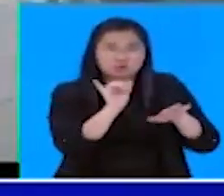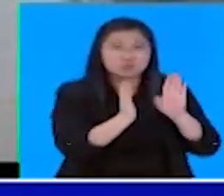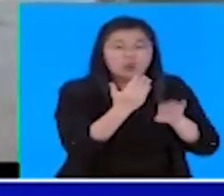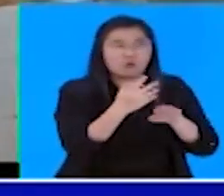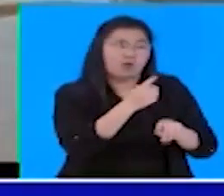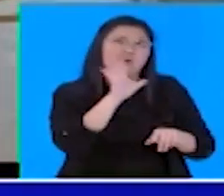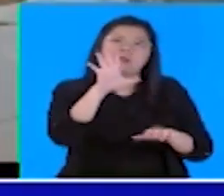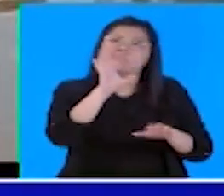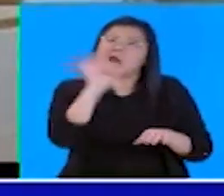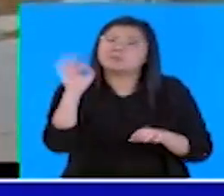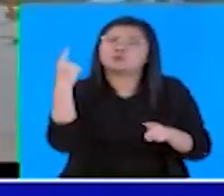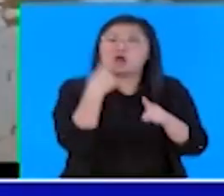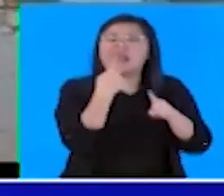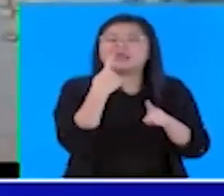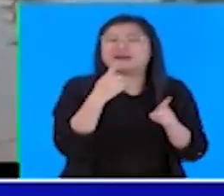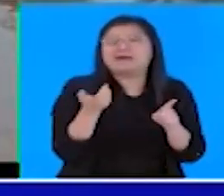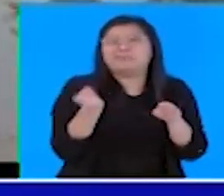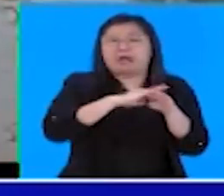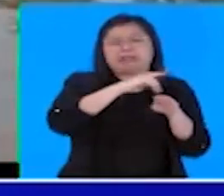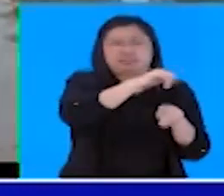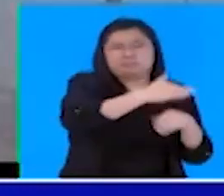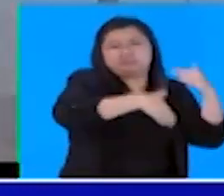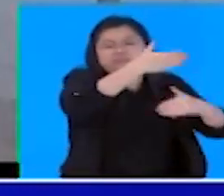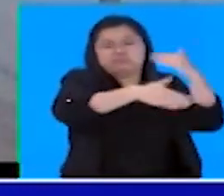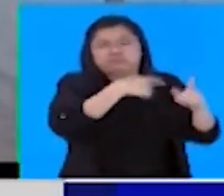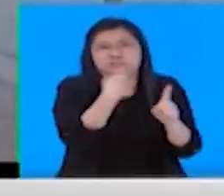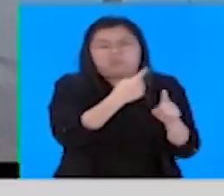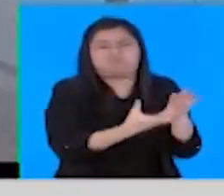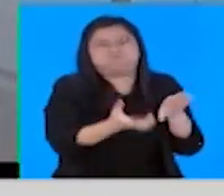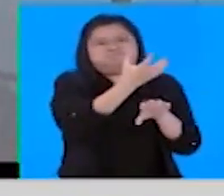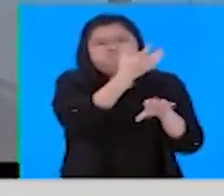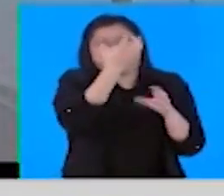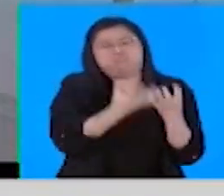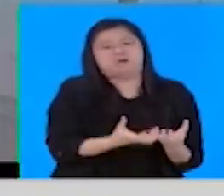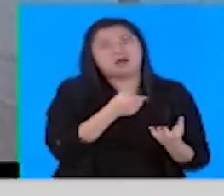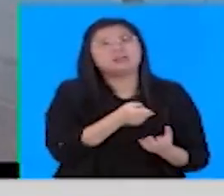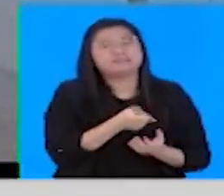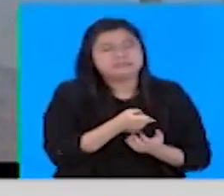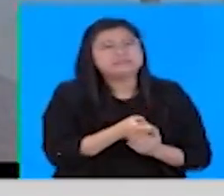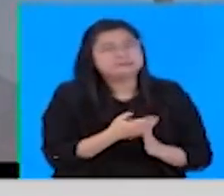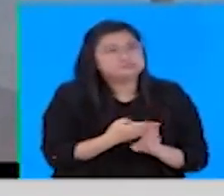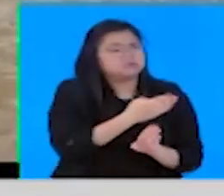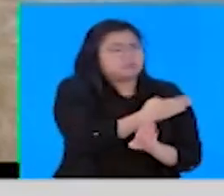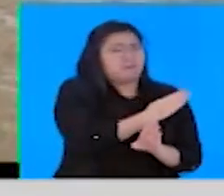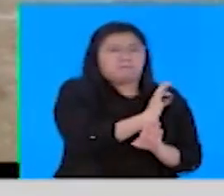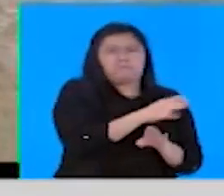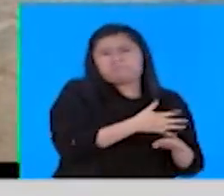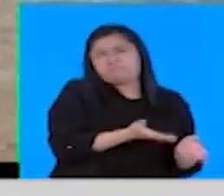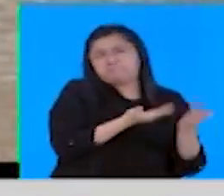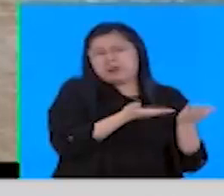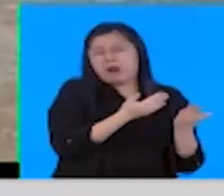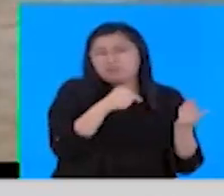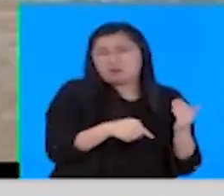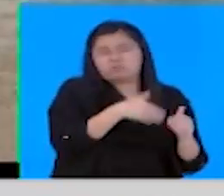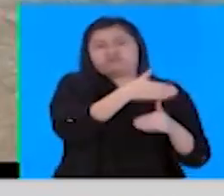artinya pemerintah punya sudah memiliki data warna wilayah-wilayah potensi banjir tapi abay